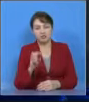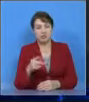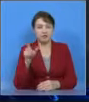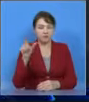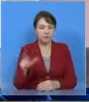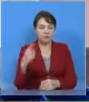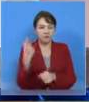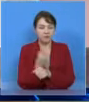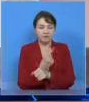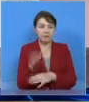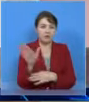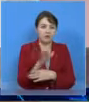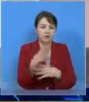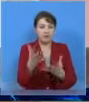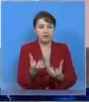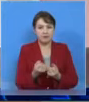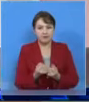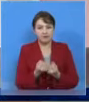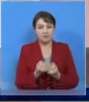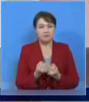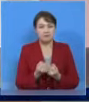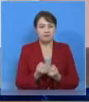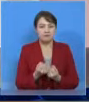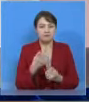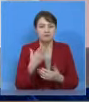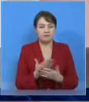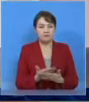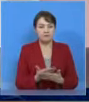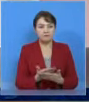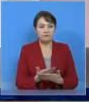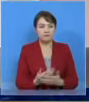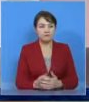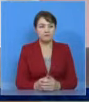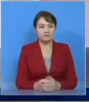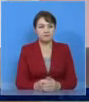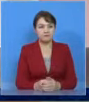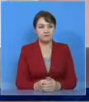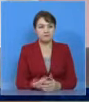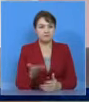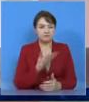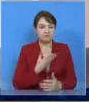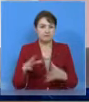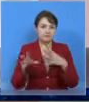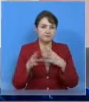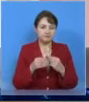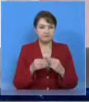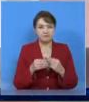рет жалауды қолға алды. Сол жерде енді біздерге